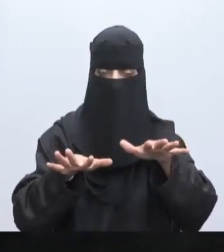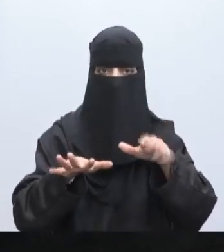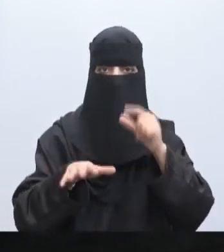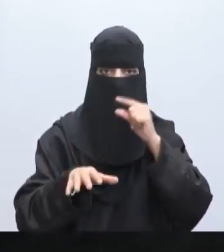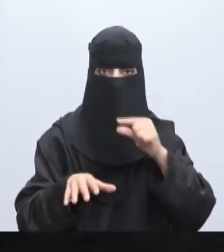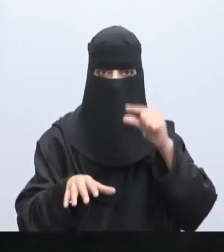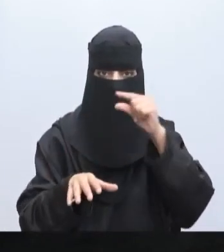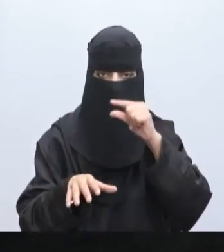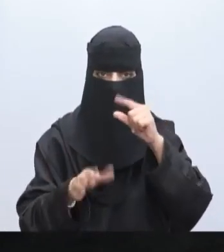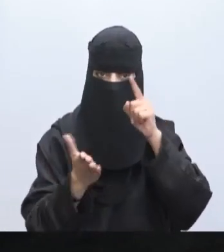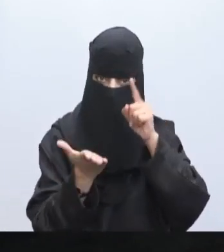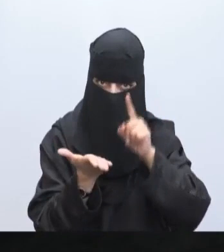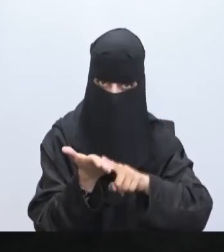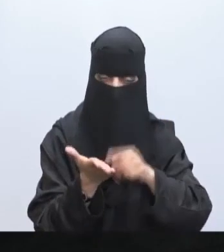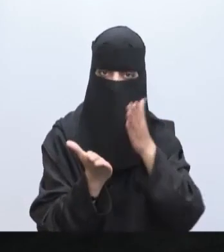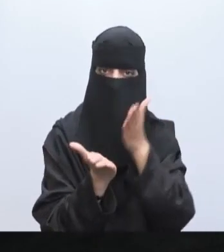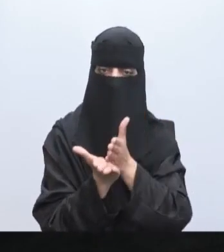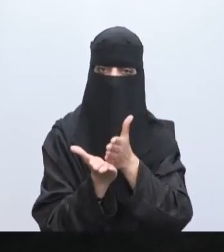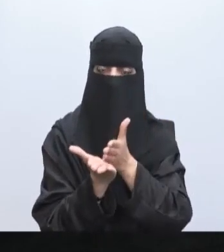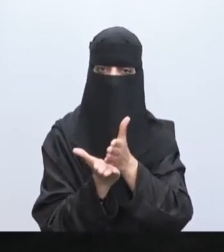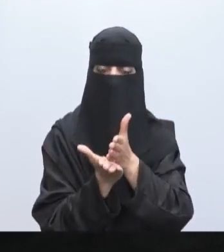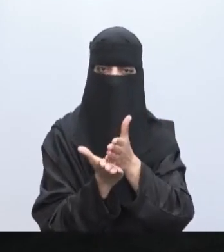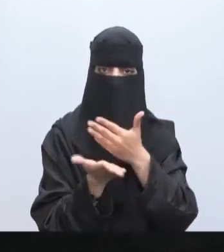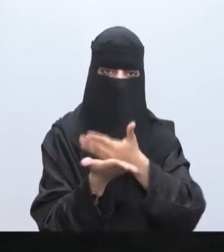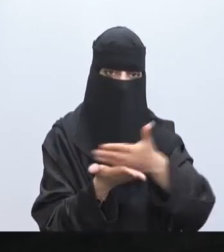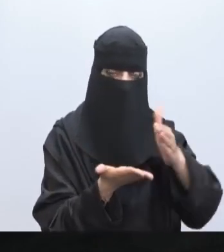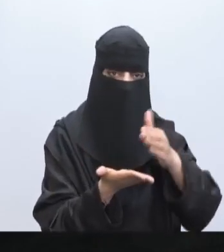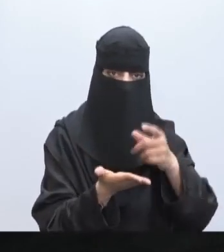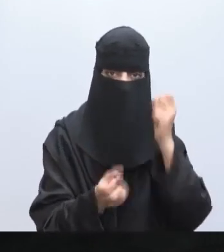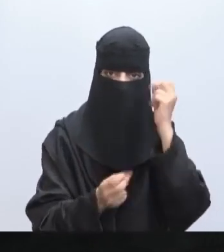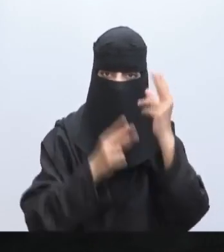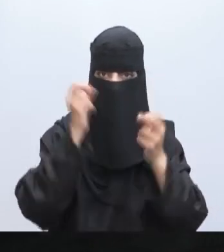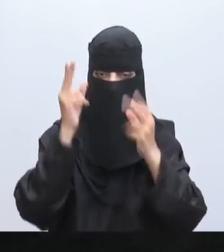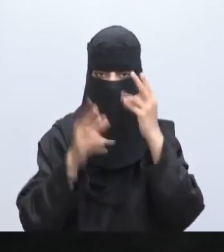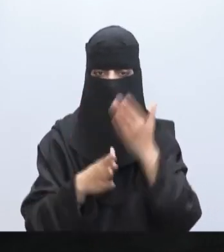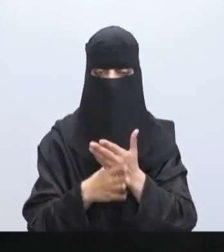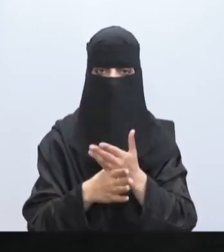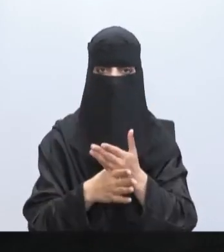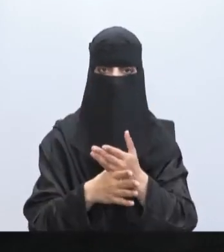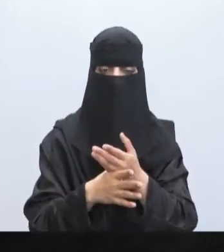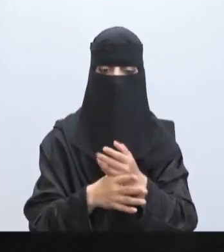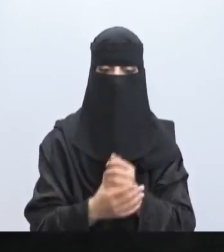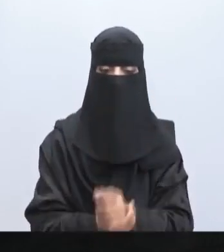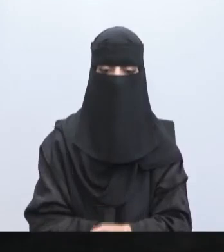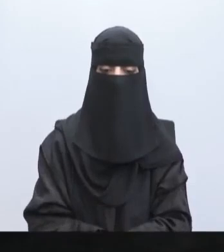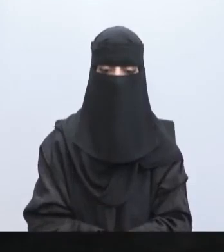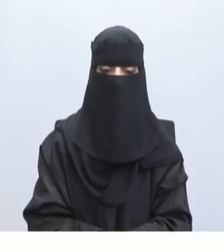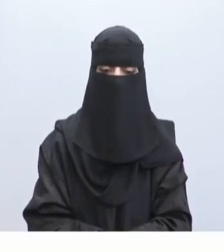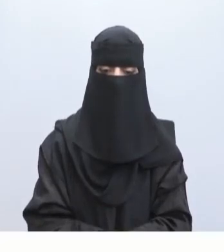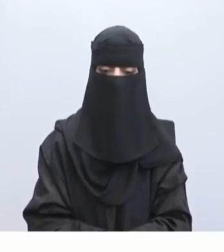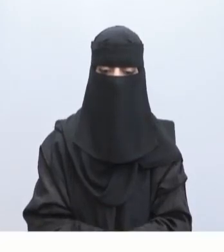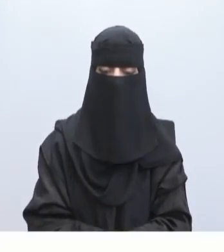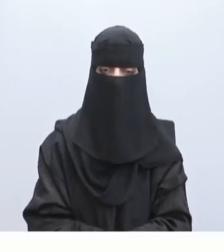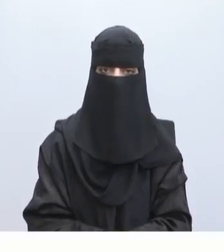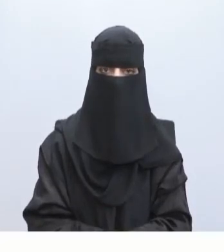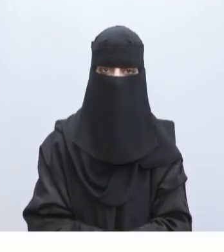للعقيده الصحيحه والقضاء على مظاهر البدع والخرافات